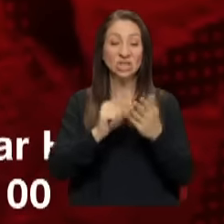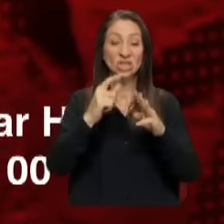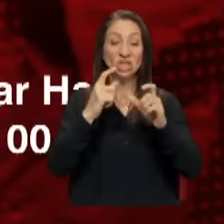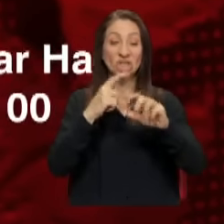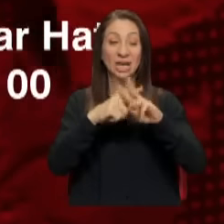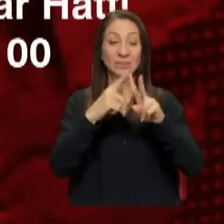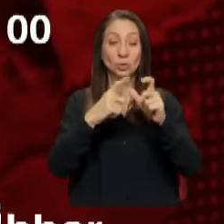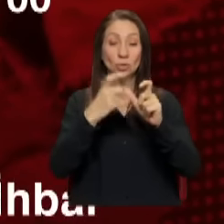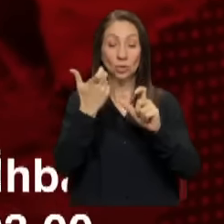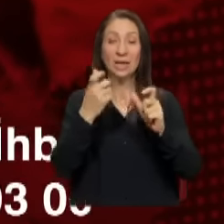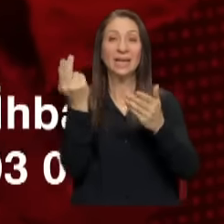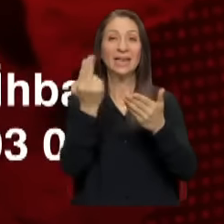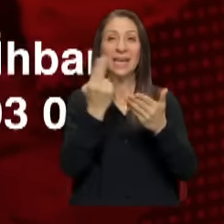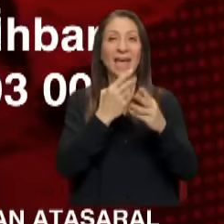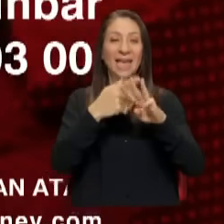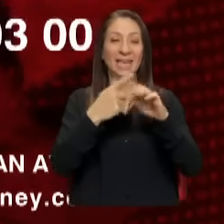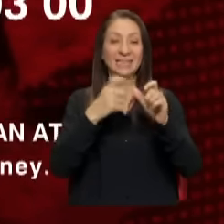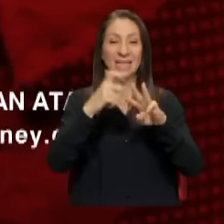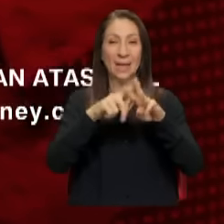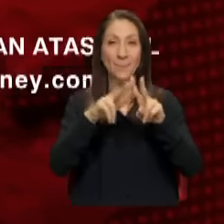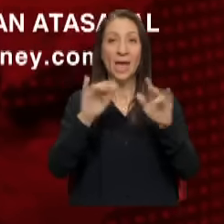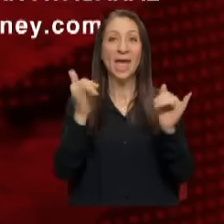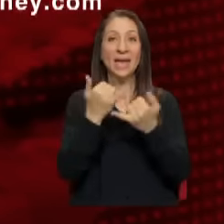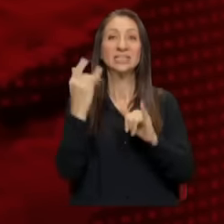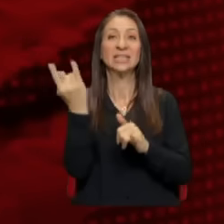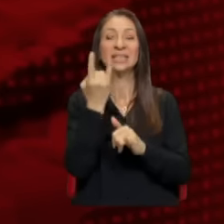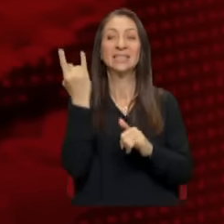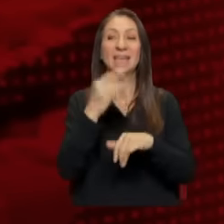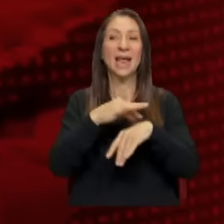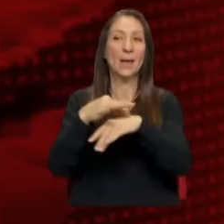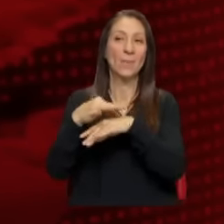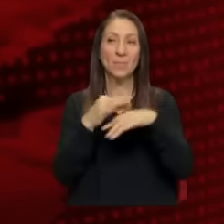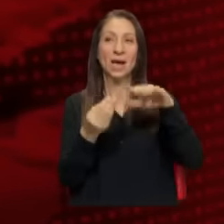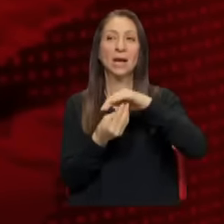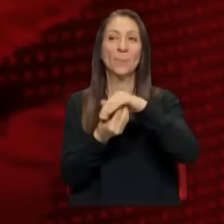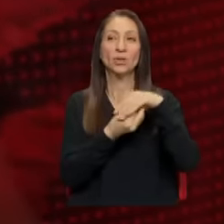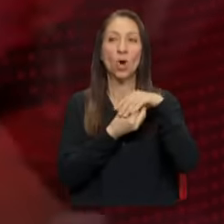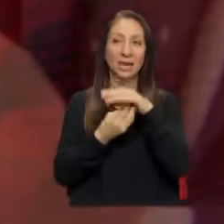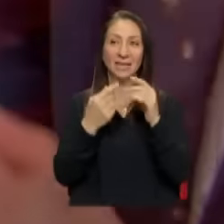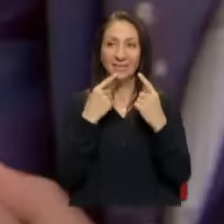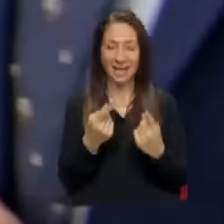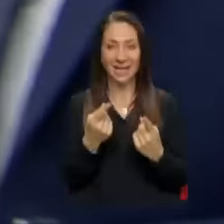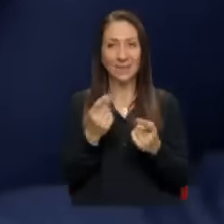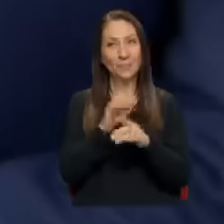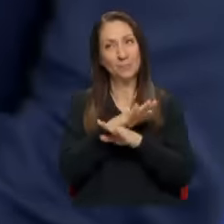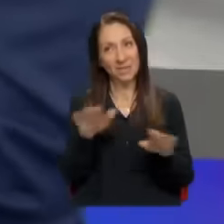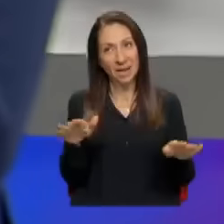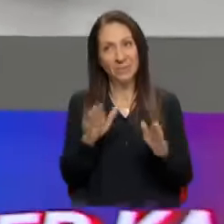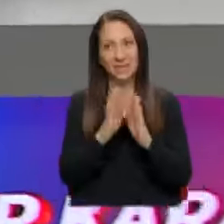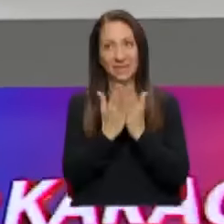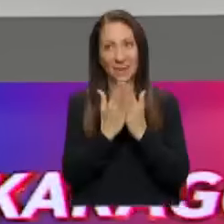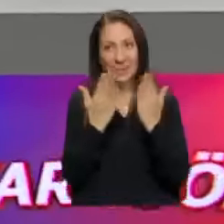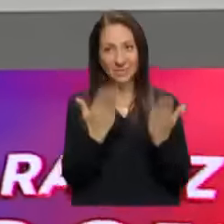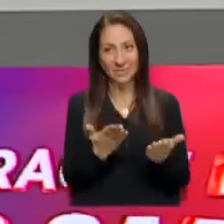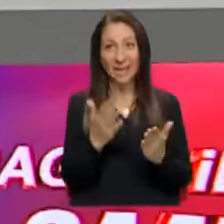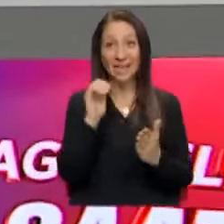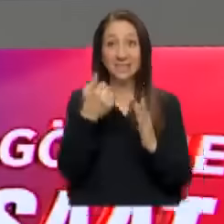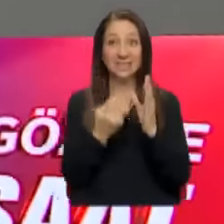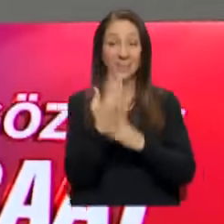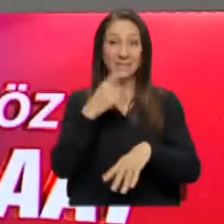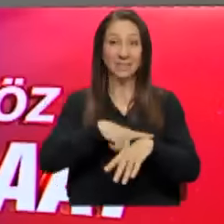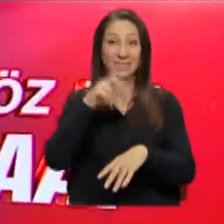Efe, resimleyen Estem Yaşar, eğlenceli gezi rehberim Kapadokya diyerek tamamlayalım kitaplarımızda. Yarın